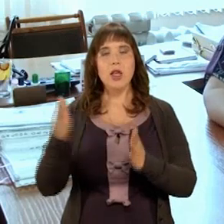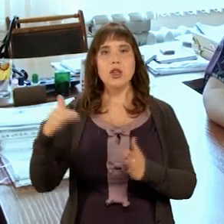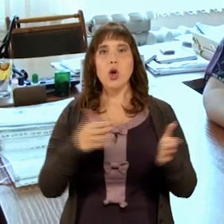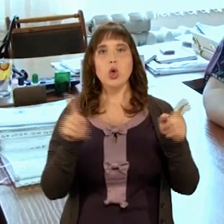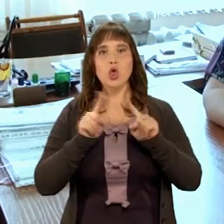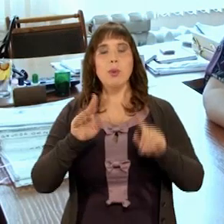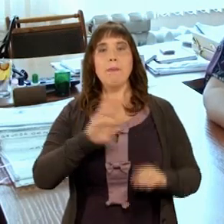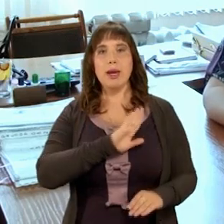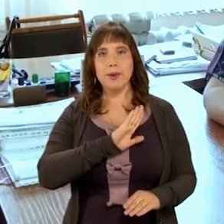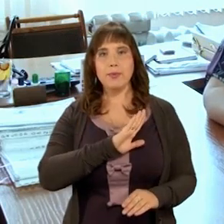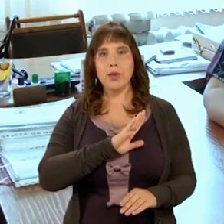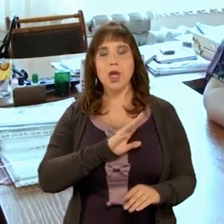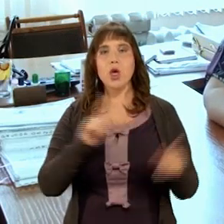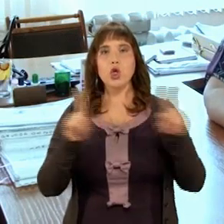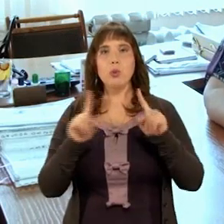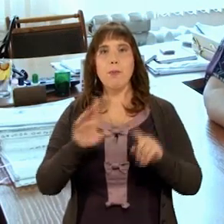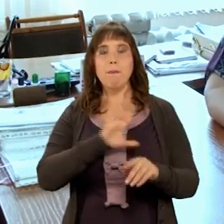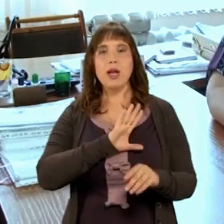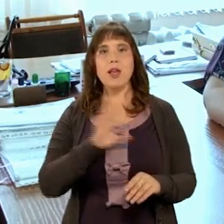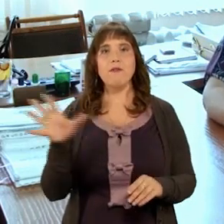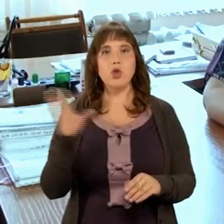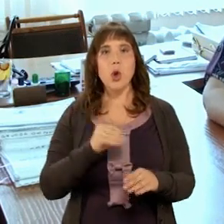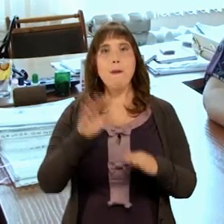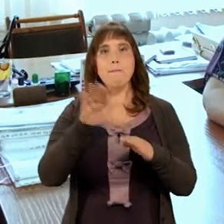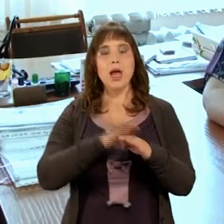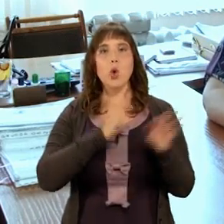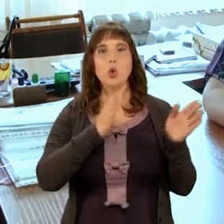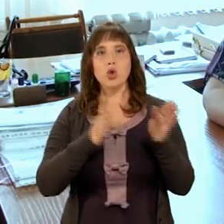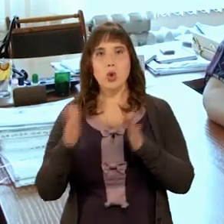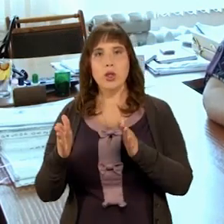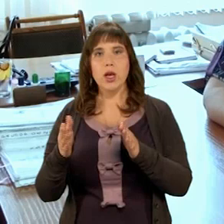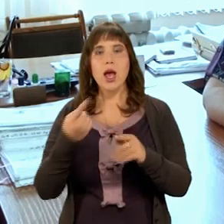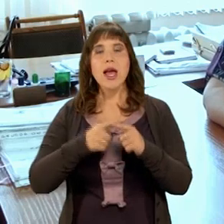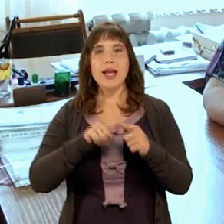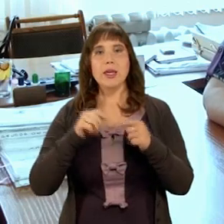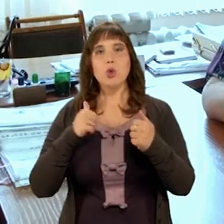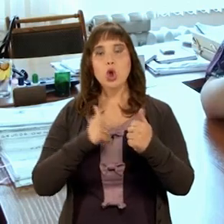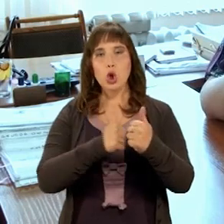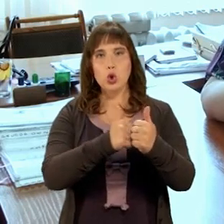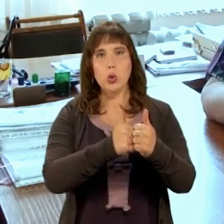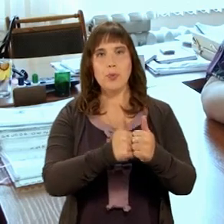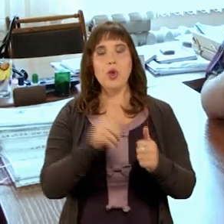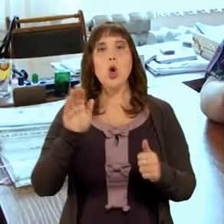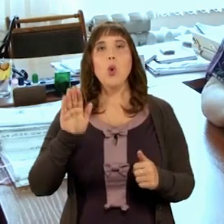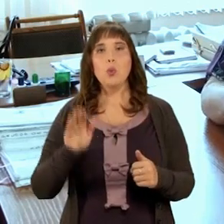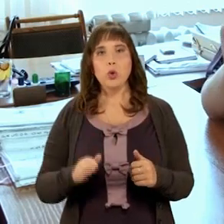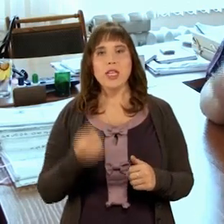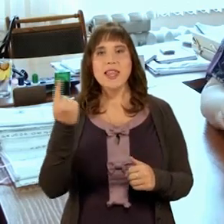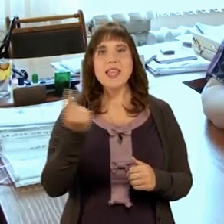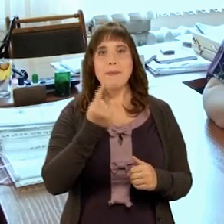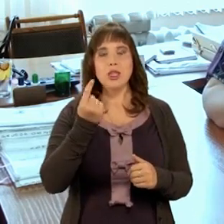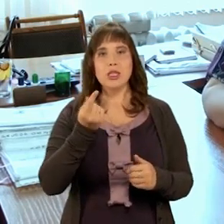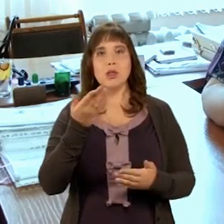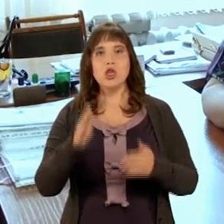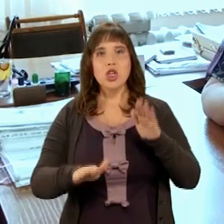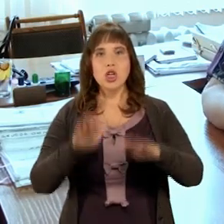Дороги, чтобы у нас были, чтобы у нас все было благоустроено. Но мы к этому идем, пусть небольшими